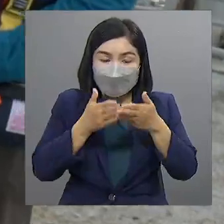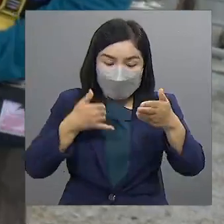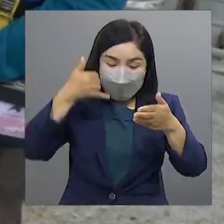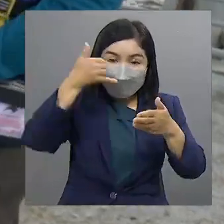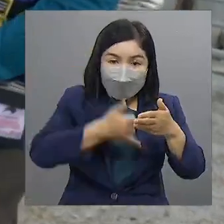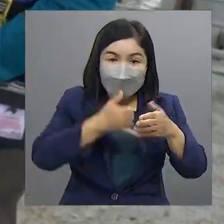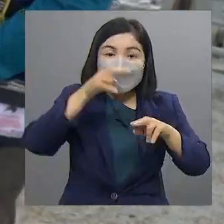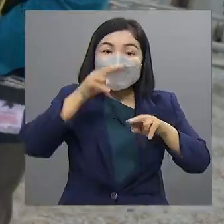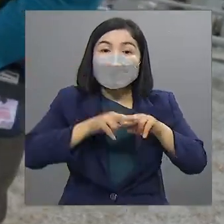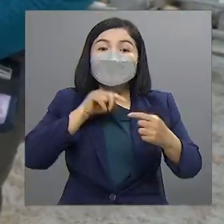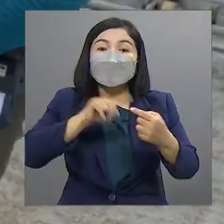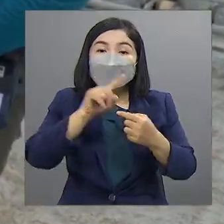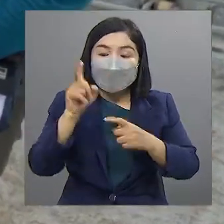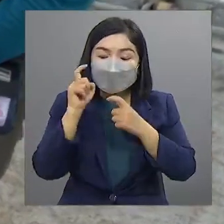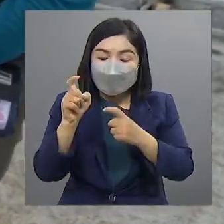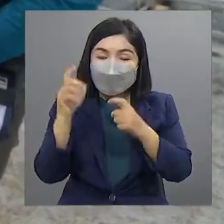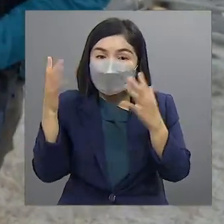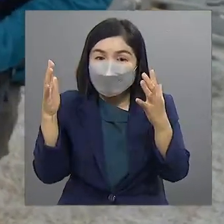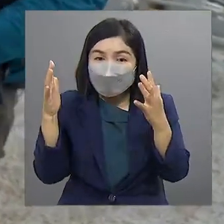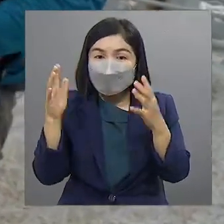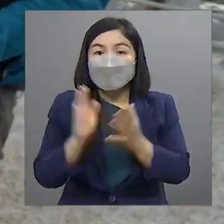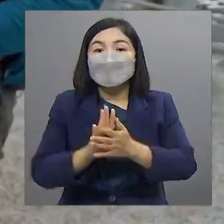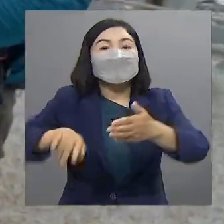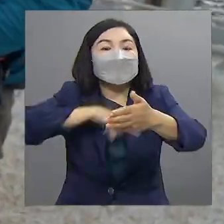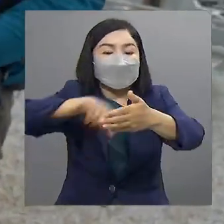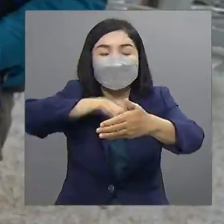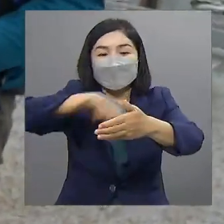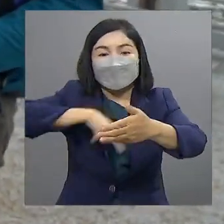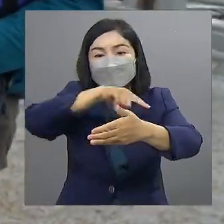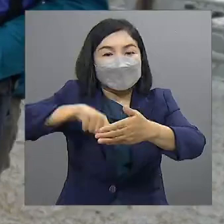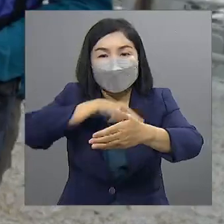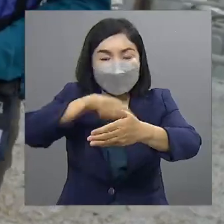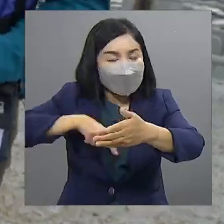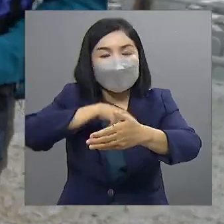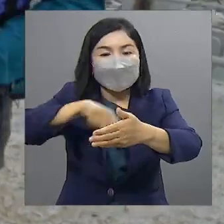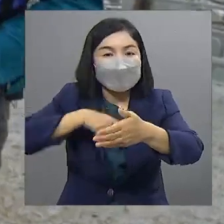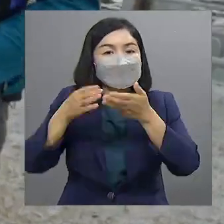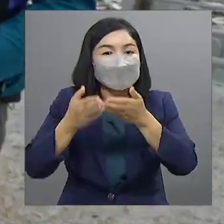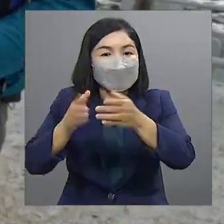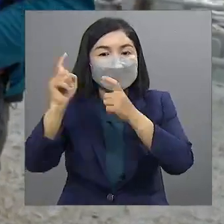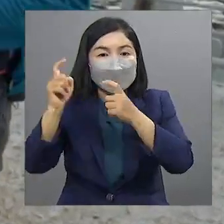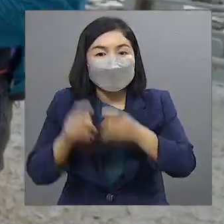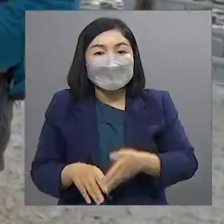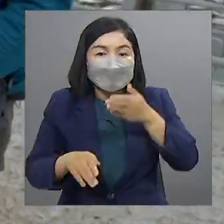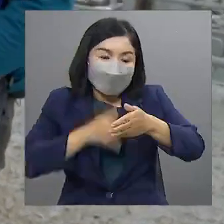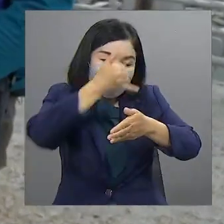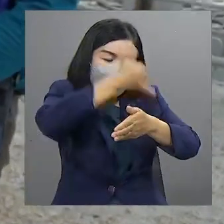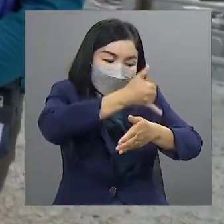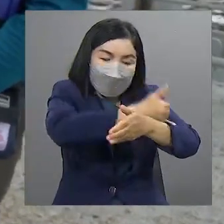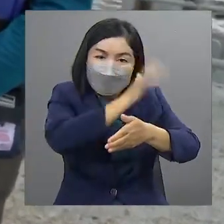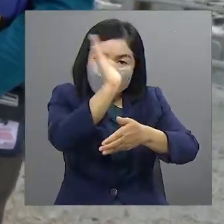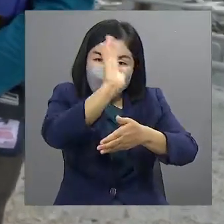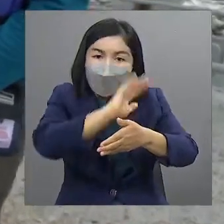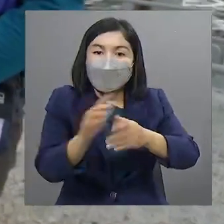สุดคุณเอก ภายในเรือดีกว่าครับ ก็คืออยู่ภายในเรือ ใช่อย่าไปนั่งขอบๆริมไม่ได้ดังนั้นอันตร